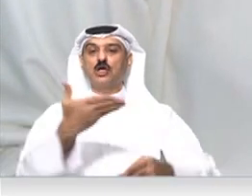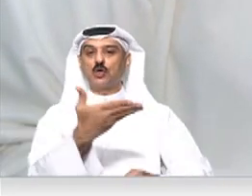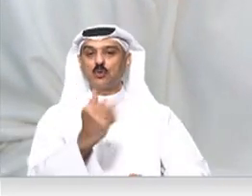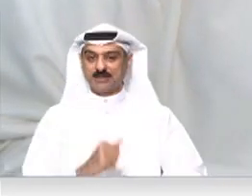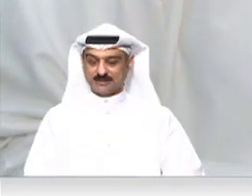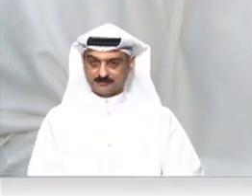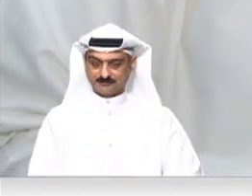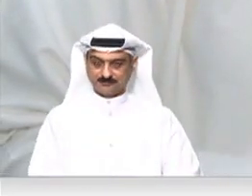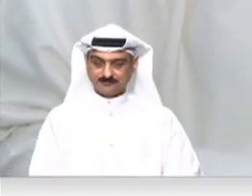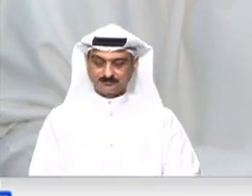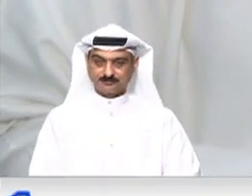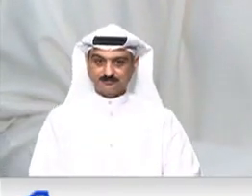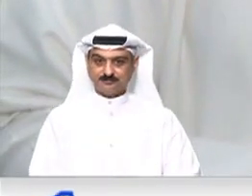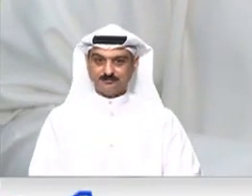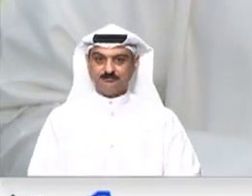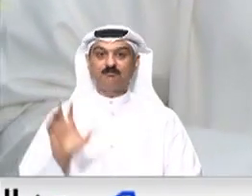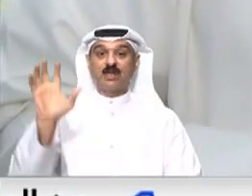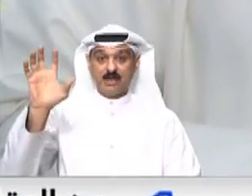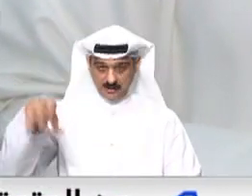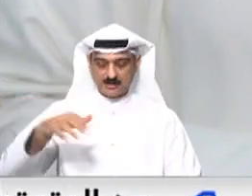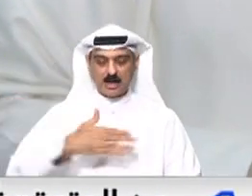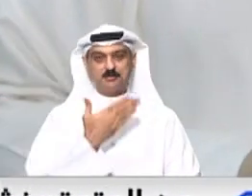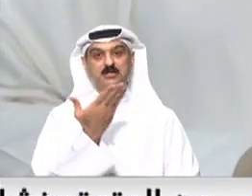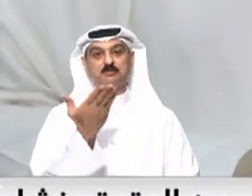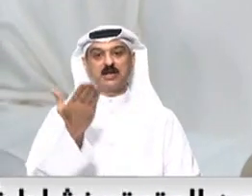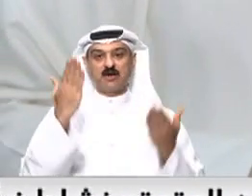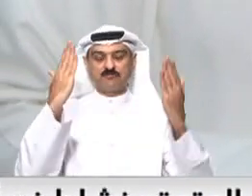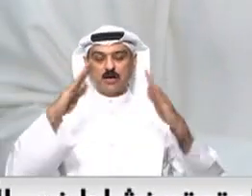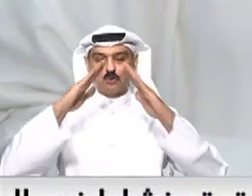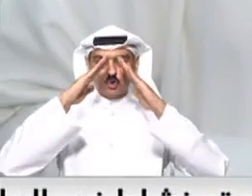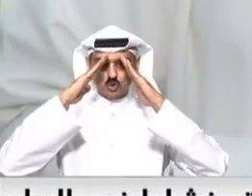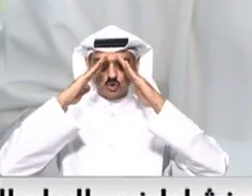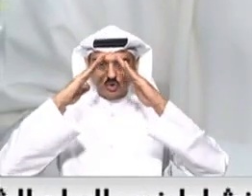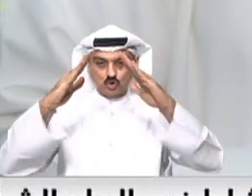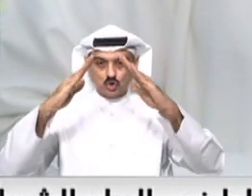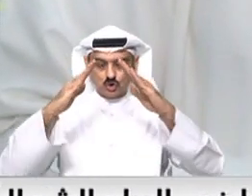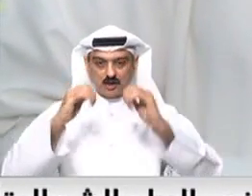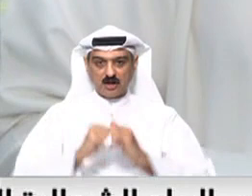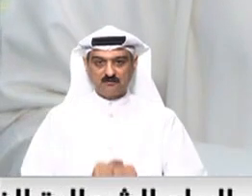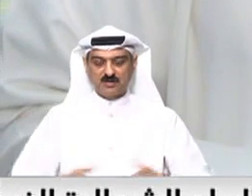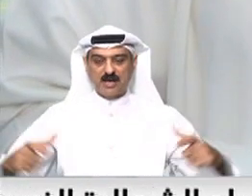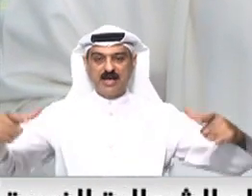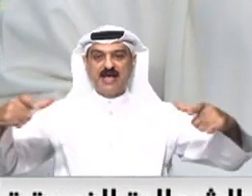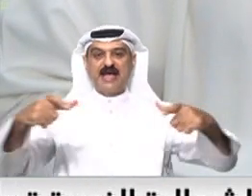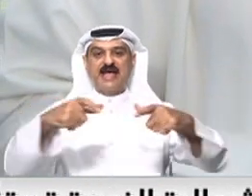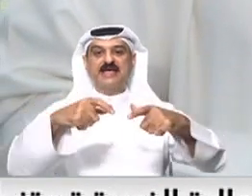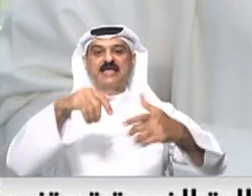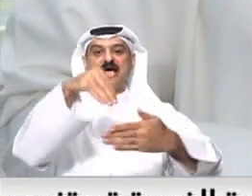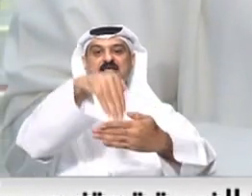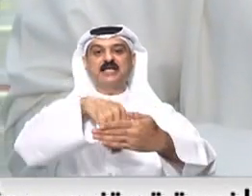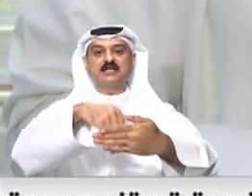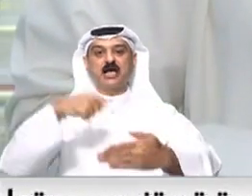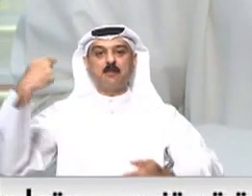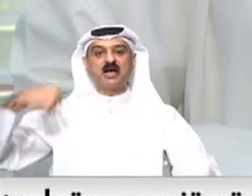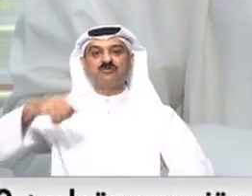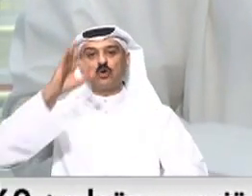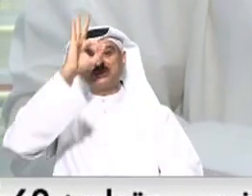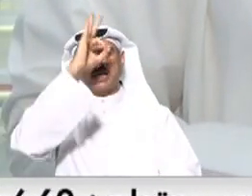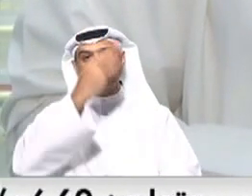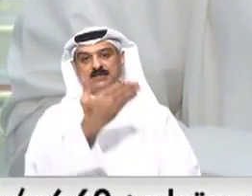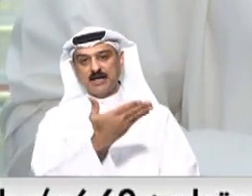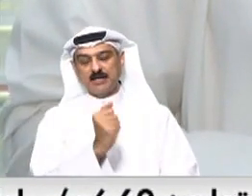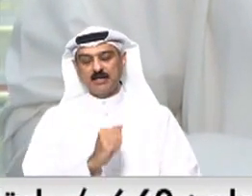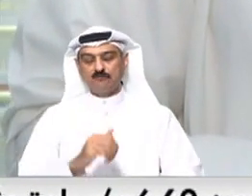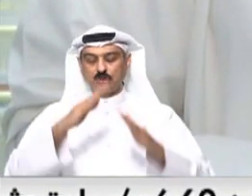دولة الكويت. نعم، ما بالفعل نواف، نتمنى ذلك، وكل الشكر والتقدير لإدارة شؤون الانتخابات ولجميع